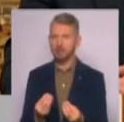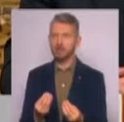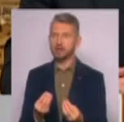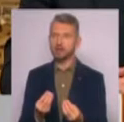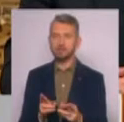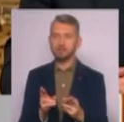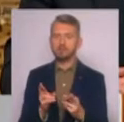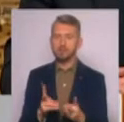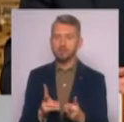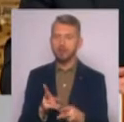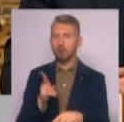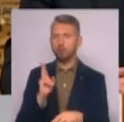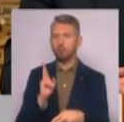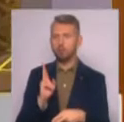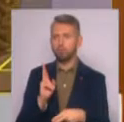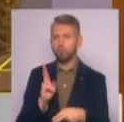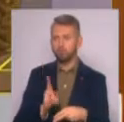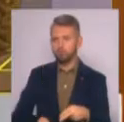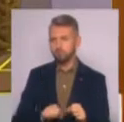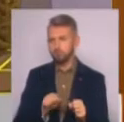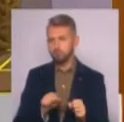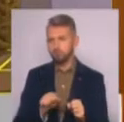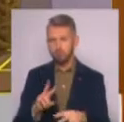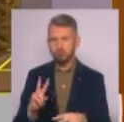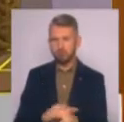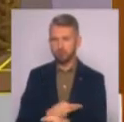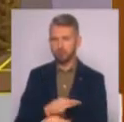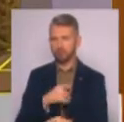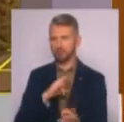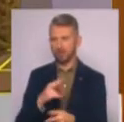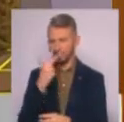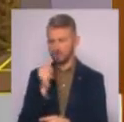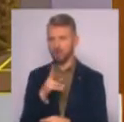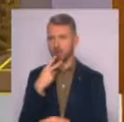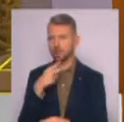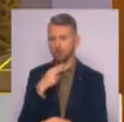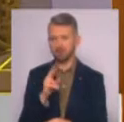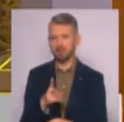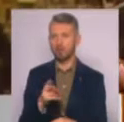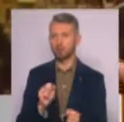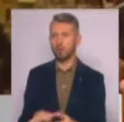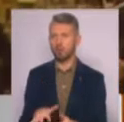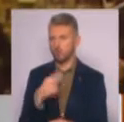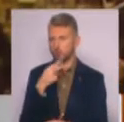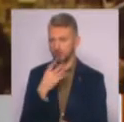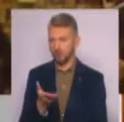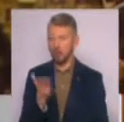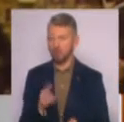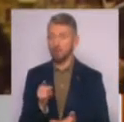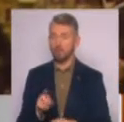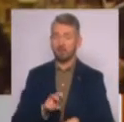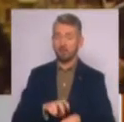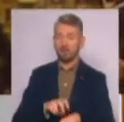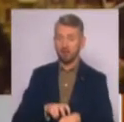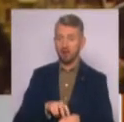день. Як покинути ілі збутися такої шкідливої звички, як паління? От що ви, як